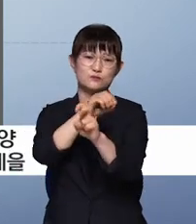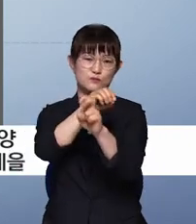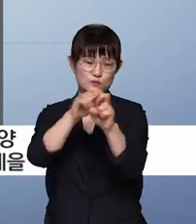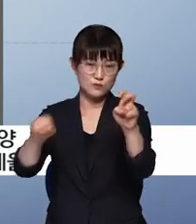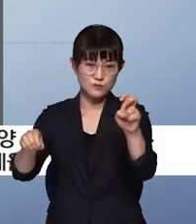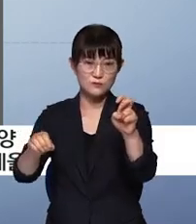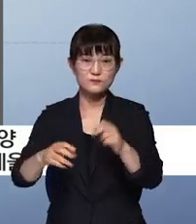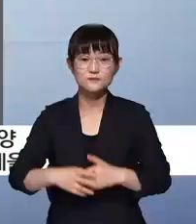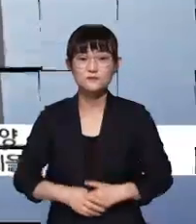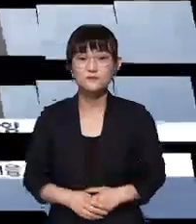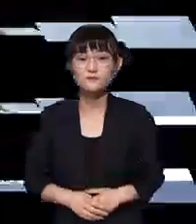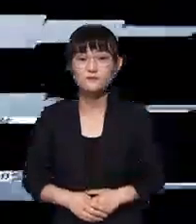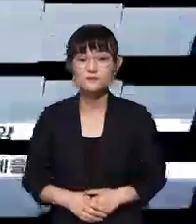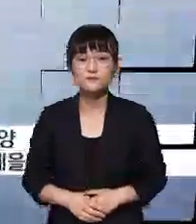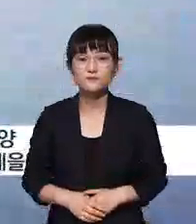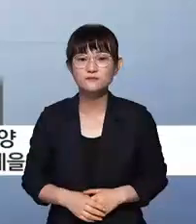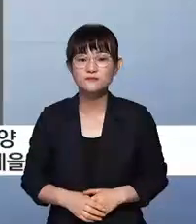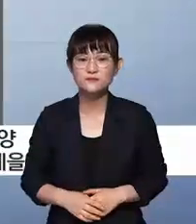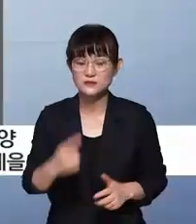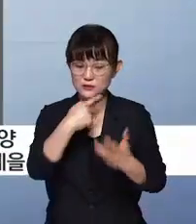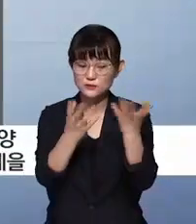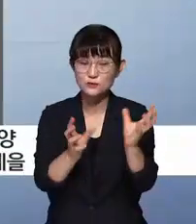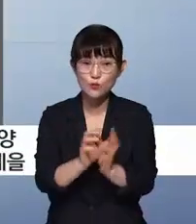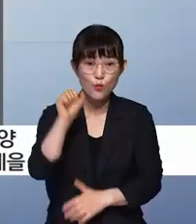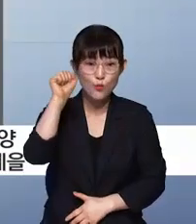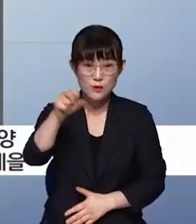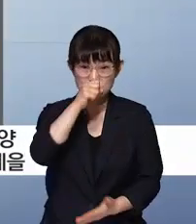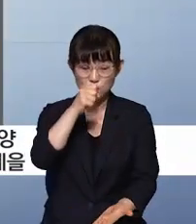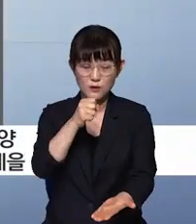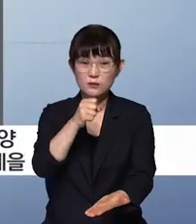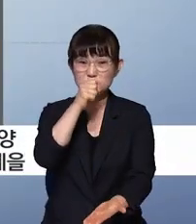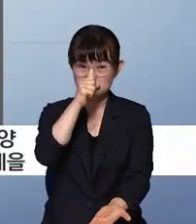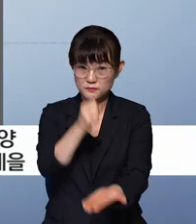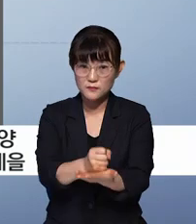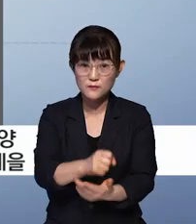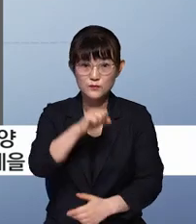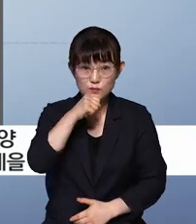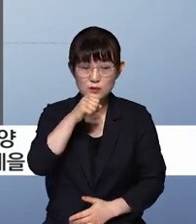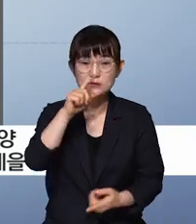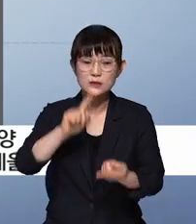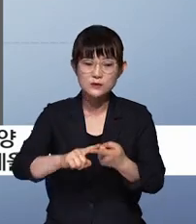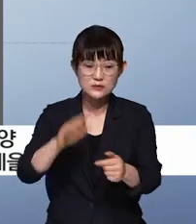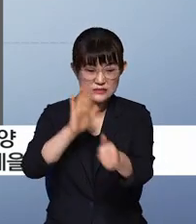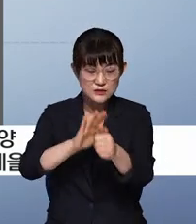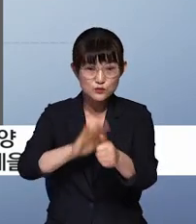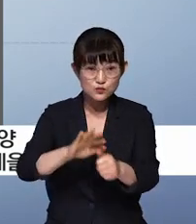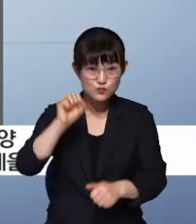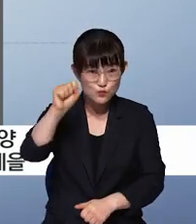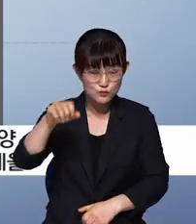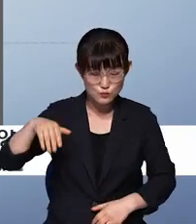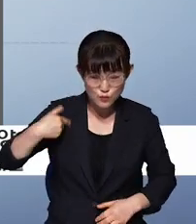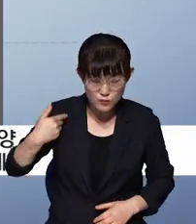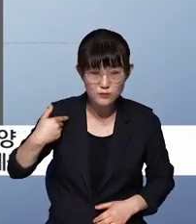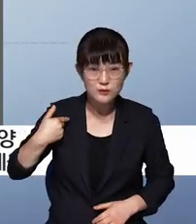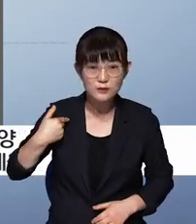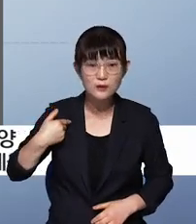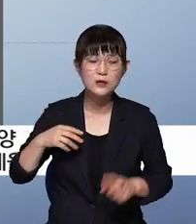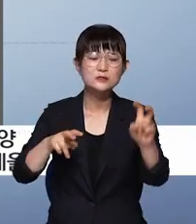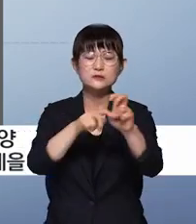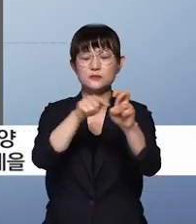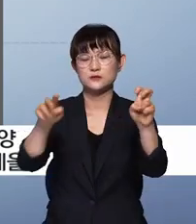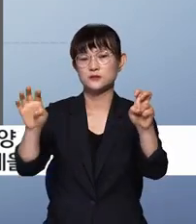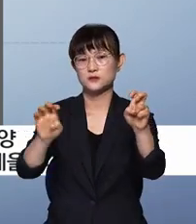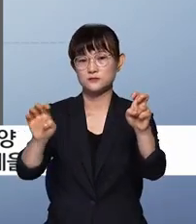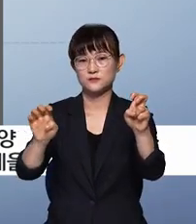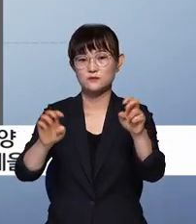안팎으로 나타났습니다. 민주당 후보 적합도 조사에서도 지지 후보가 없거나 모른다는 응답이